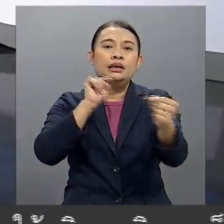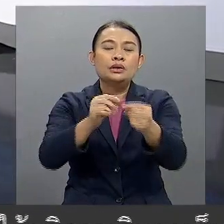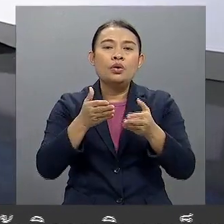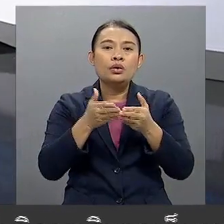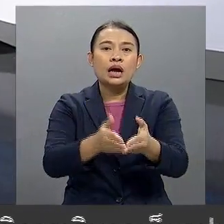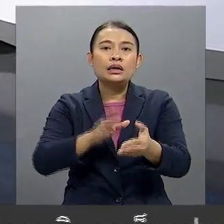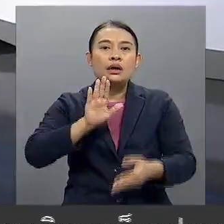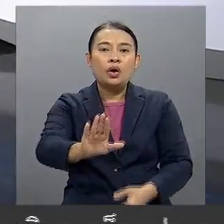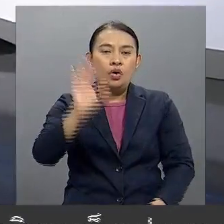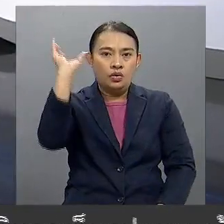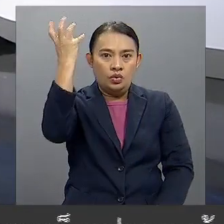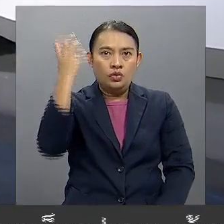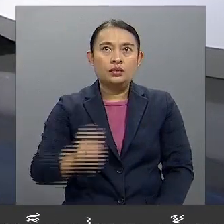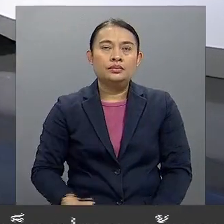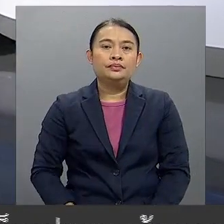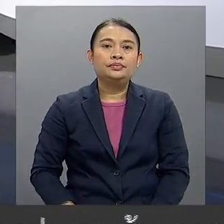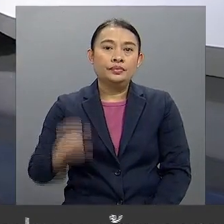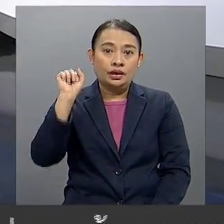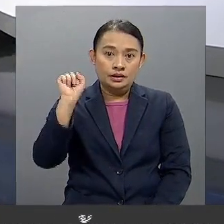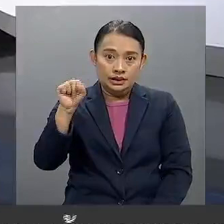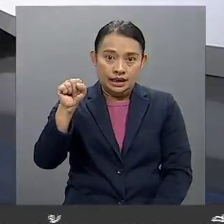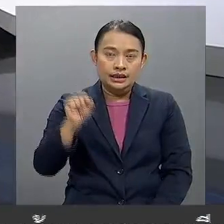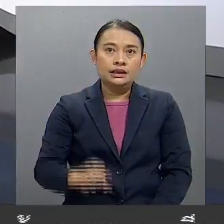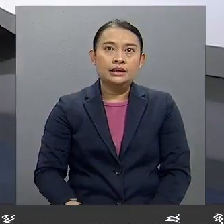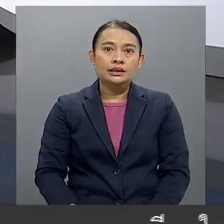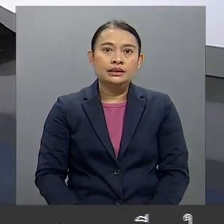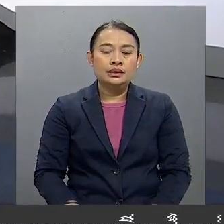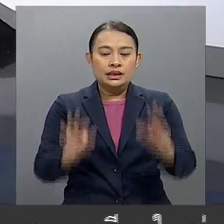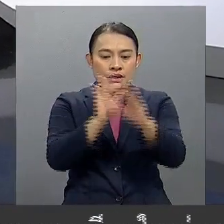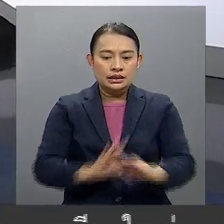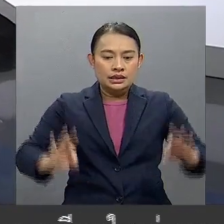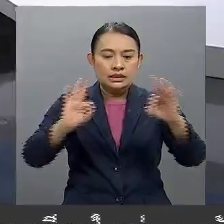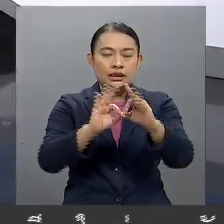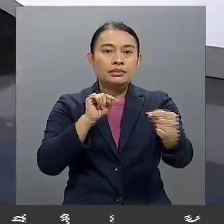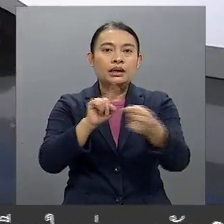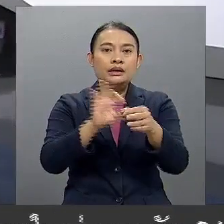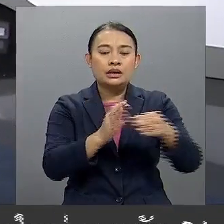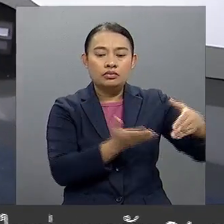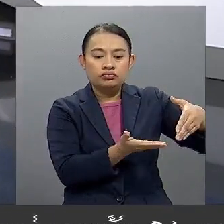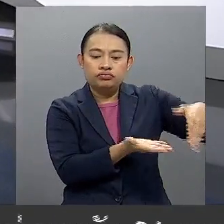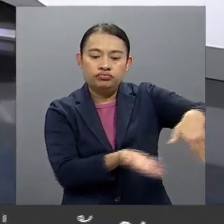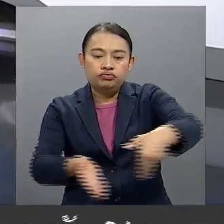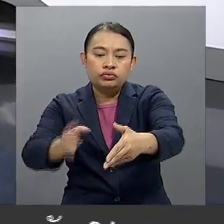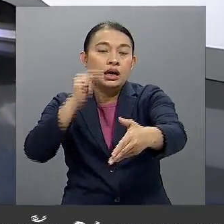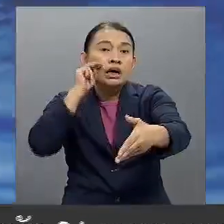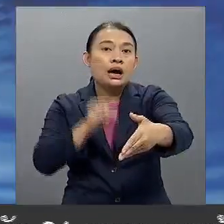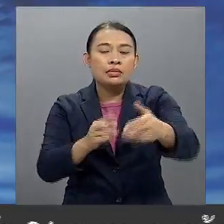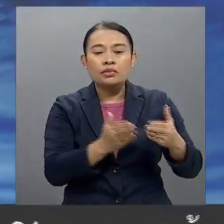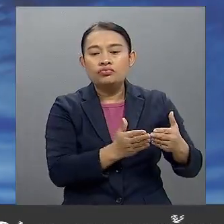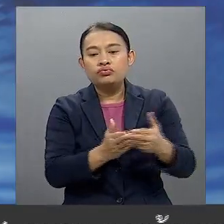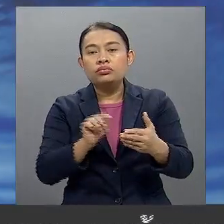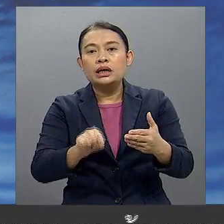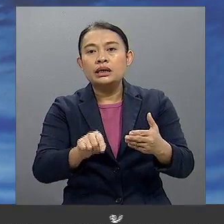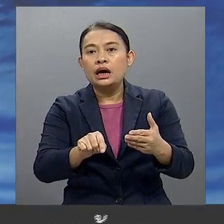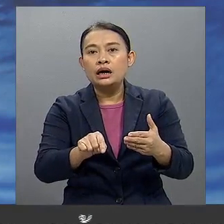ใช่ค่ะ แต่ว่าเรื่องของเส้นเลืดใหญ่นอกจากคลองซุเอช์แล้วมีเส้ทางเดินเรอกแห่งหนึ่งถือวสำคัไม่แ้กั คือ ค